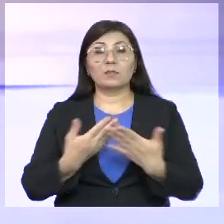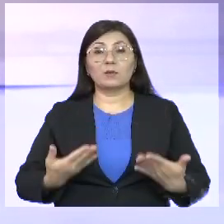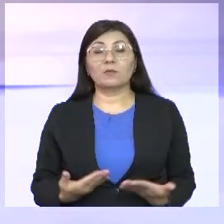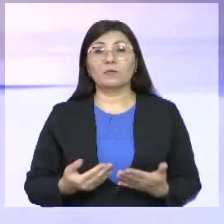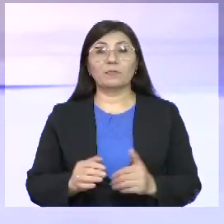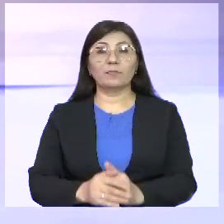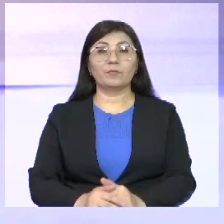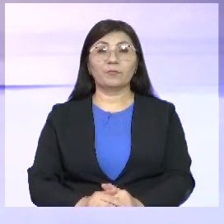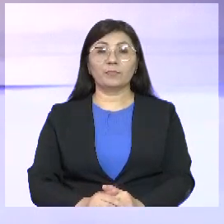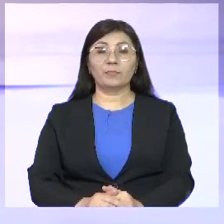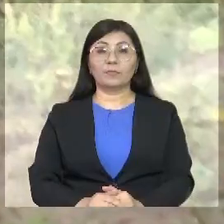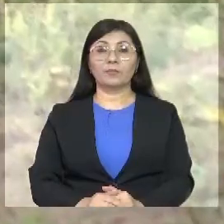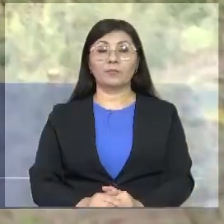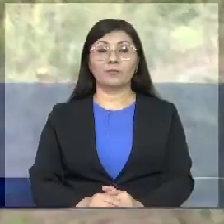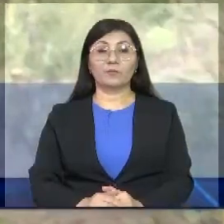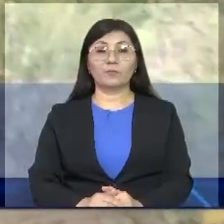семьи.